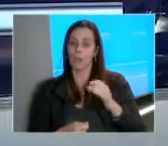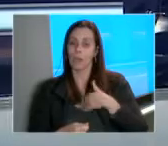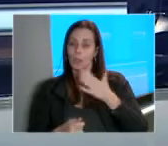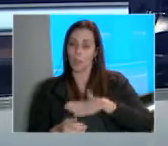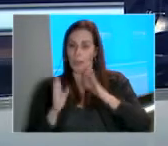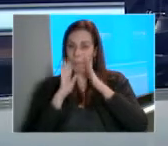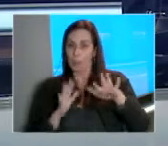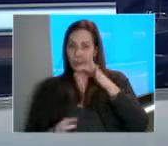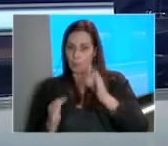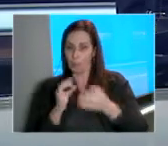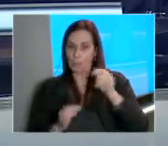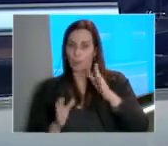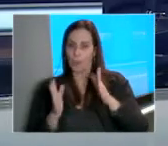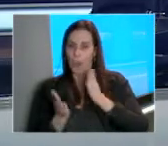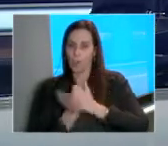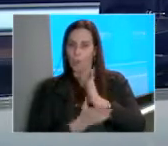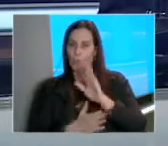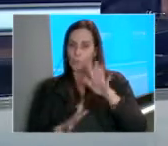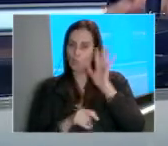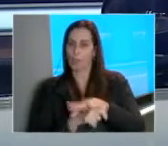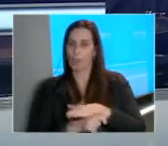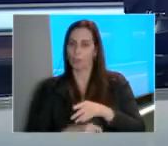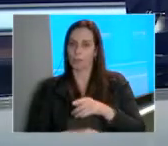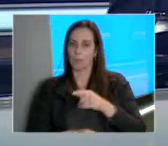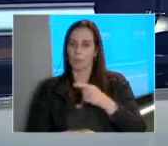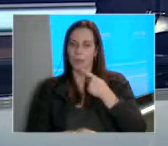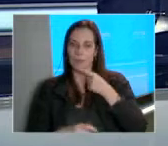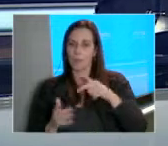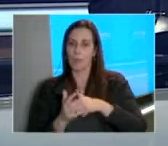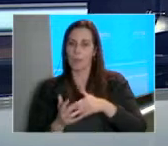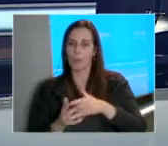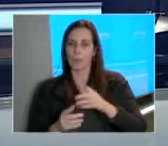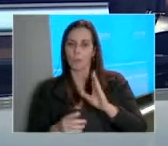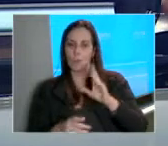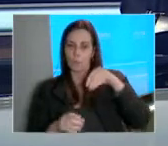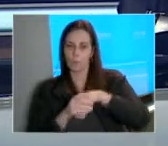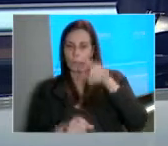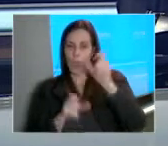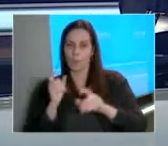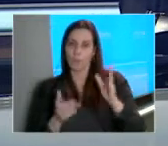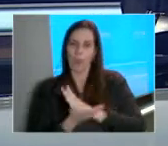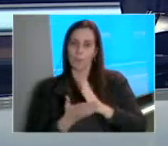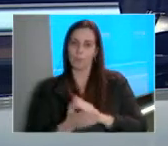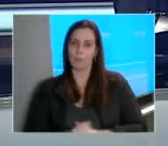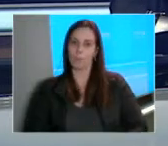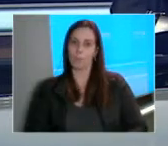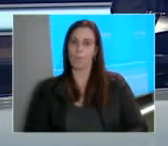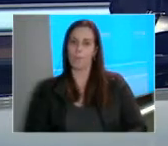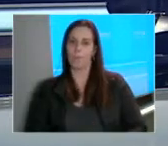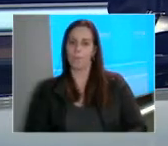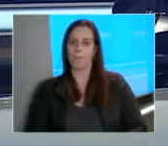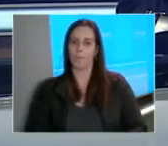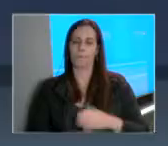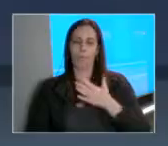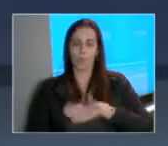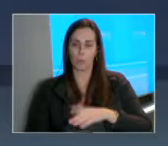שמערכת המשפט שלנו קצת יותר הגונה מלהיות מושפט. אתם אומרים שזה דיפ סטייט בתור דיפ סטייט. אתם לא מאמינים לבירה, אז מה זה משנה? אני אגיד משהו שאת לא